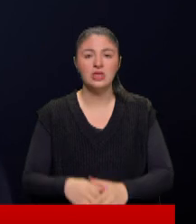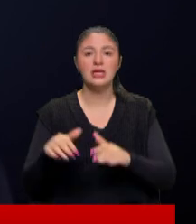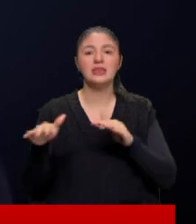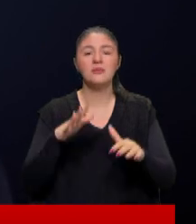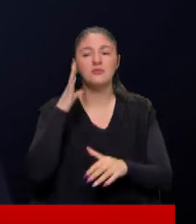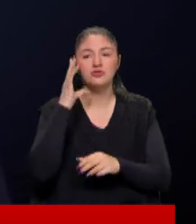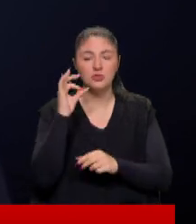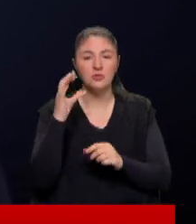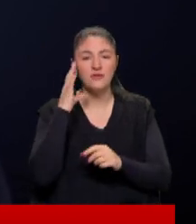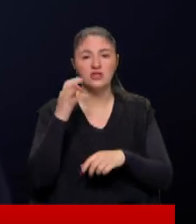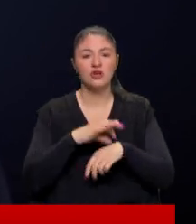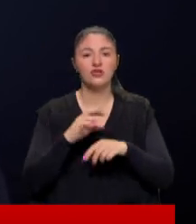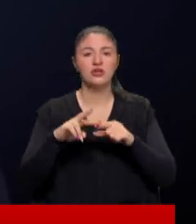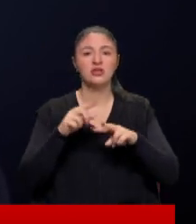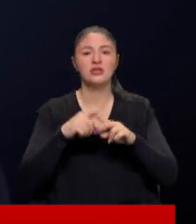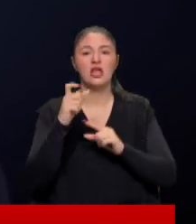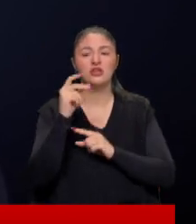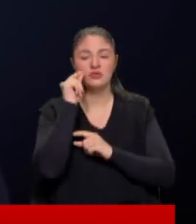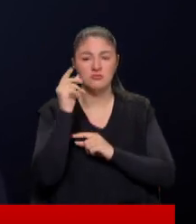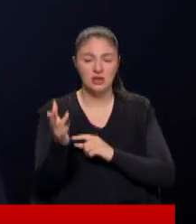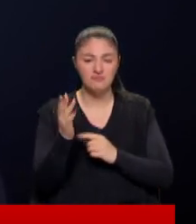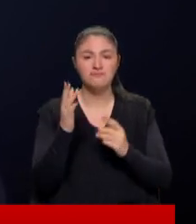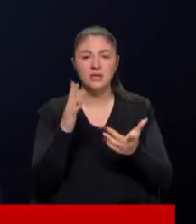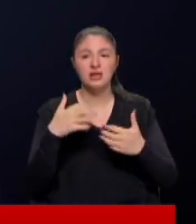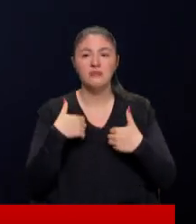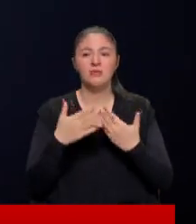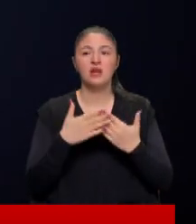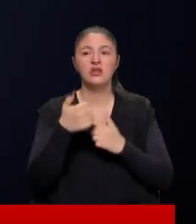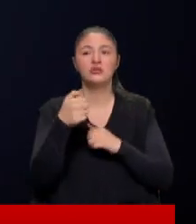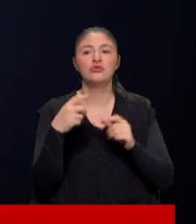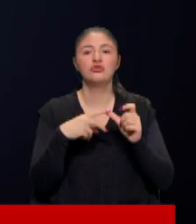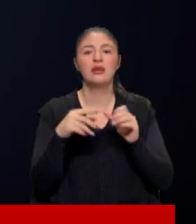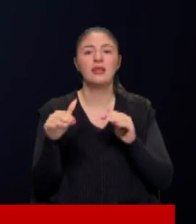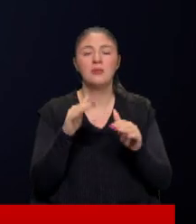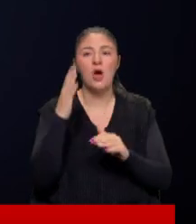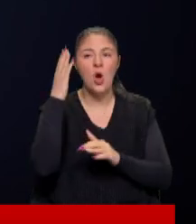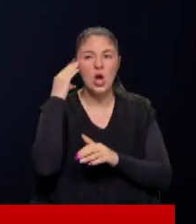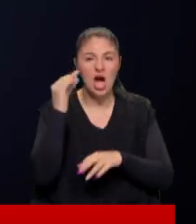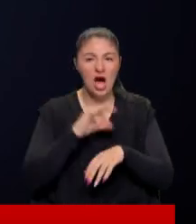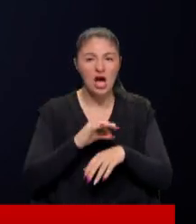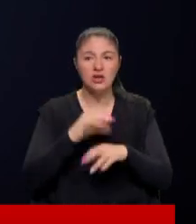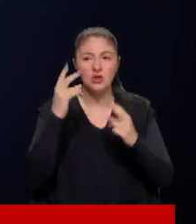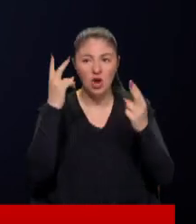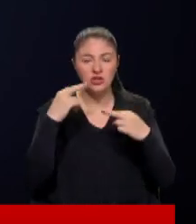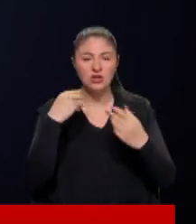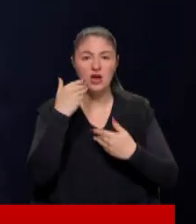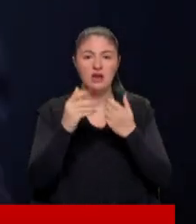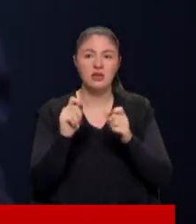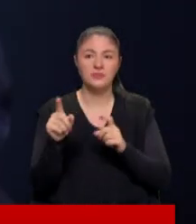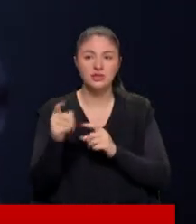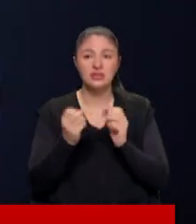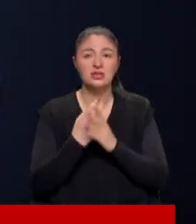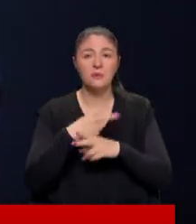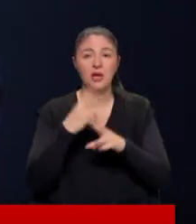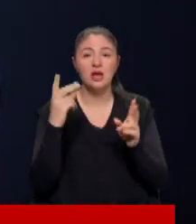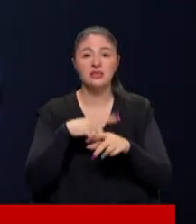Deprem uzmanı Profesör Doktor Naci Görür, Kahramanmaraş merkezli 6 Şubat depremini öğrendiği anı gözyaşlarıyla anlattı.